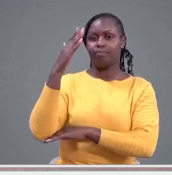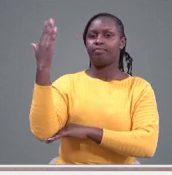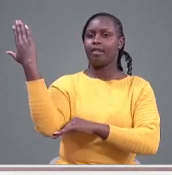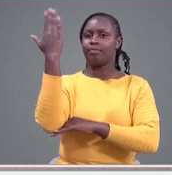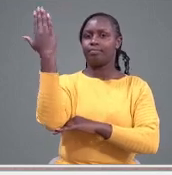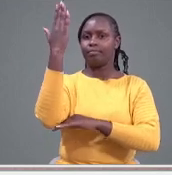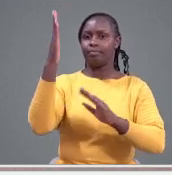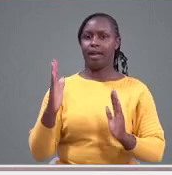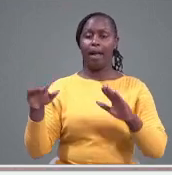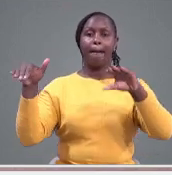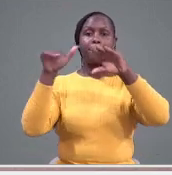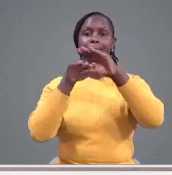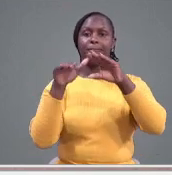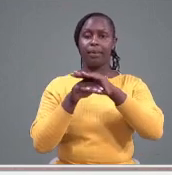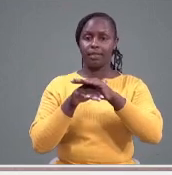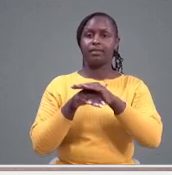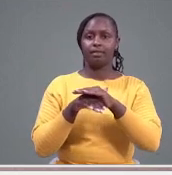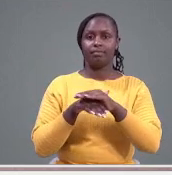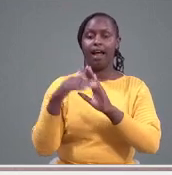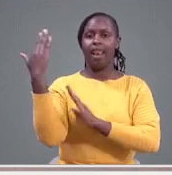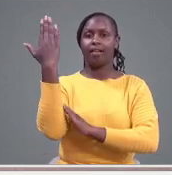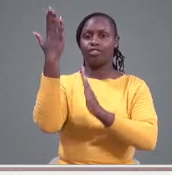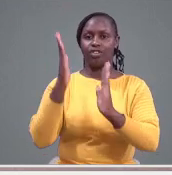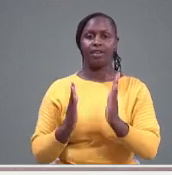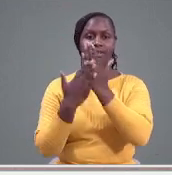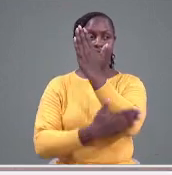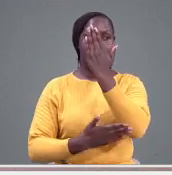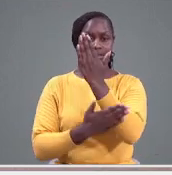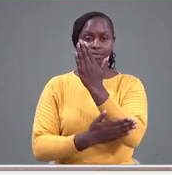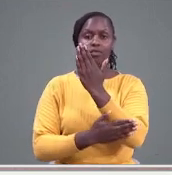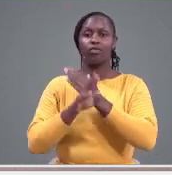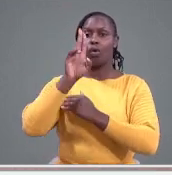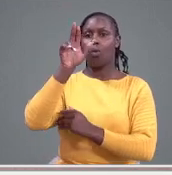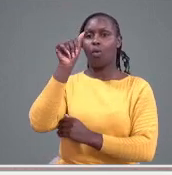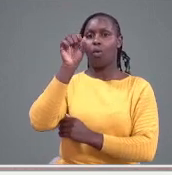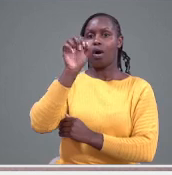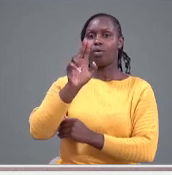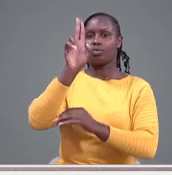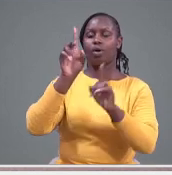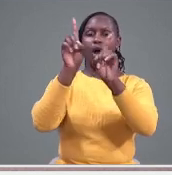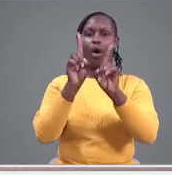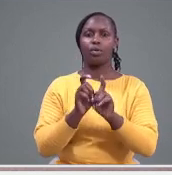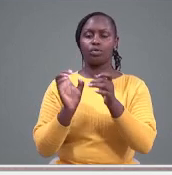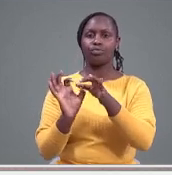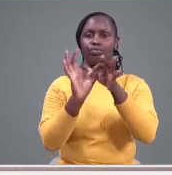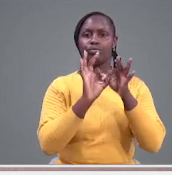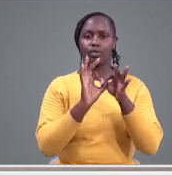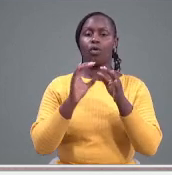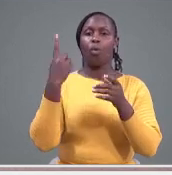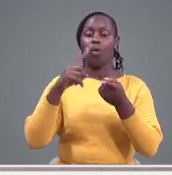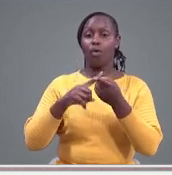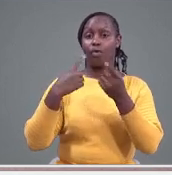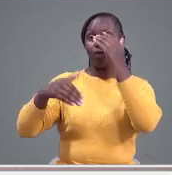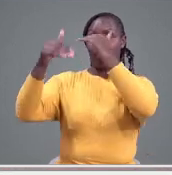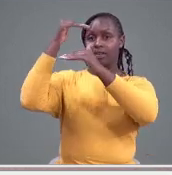ni wanachama wa chama cha wahadhiri humu nchini wa vyuo vikuu wasu pamoja na muungano wa wafanyakazi wa vyuo vikuu